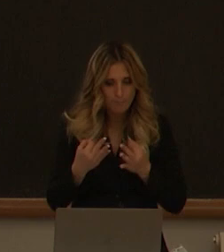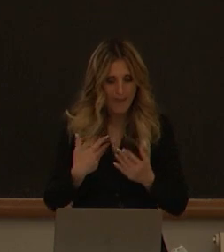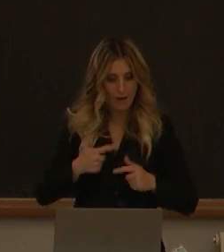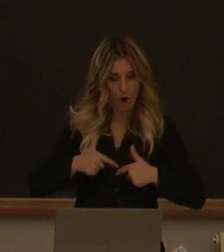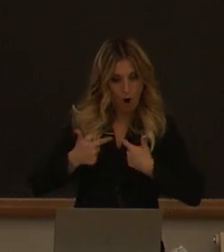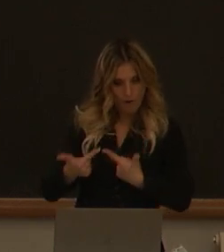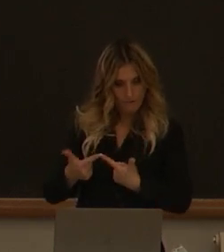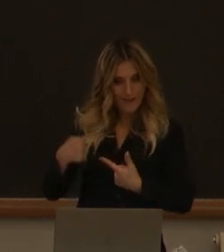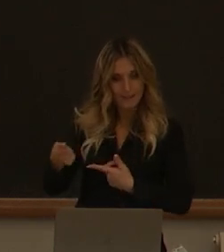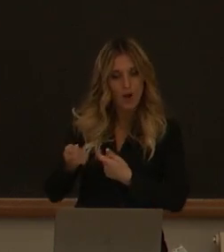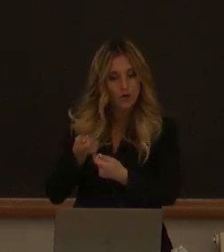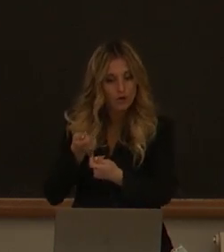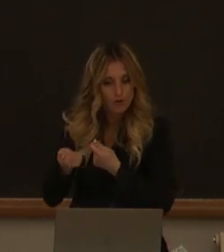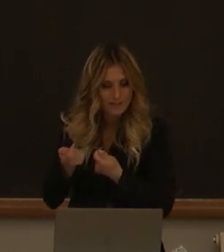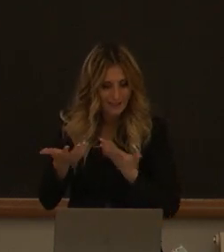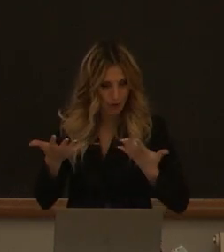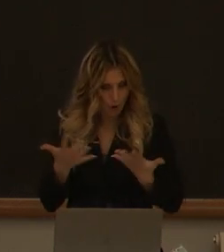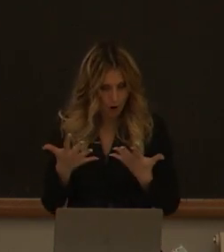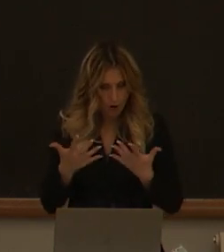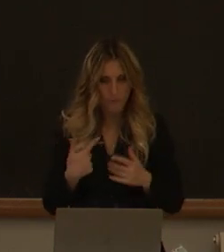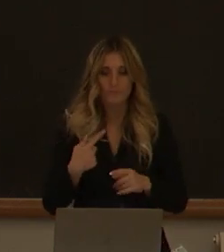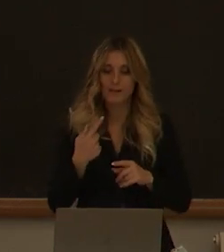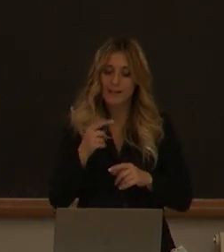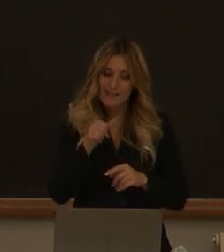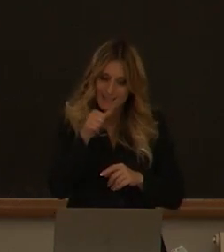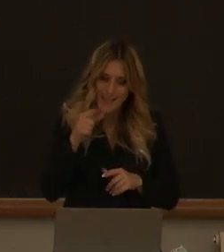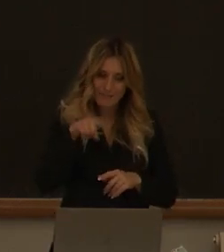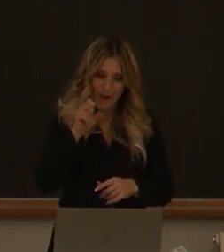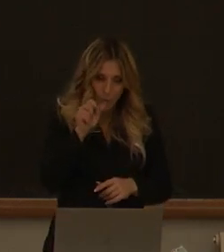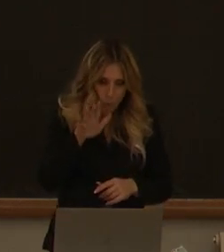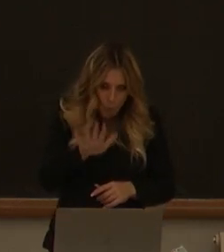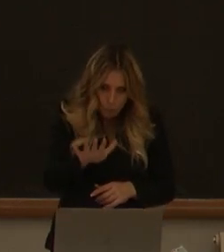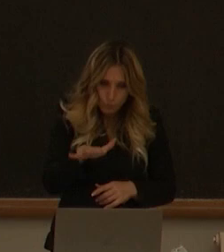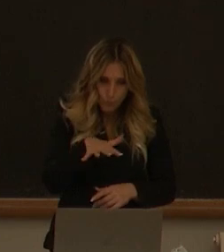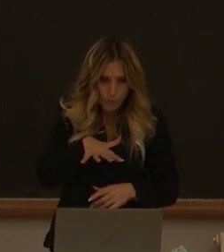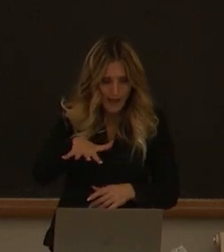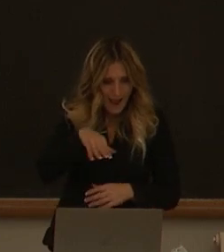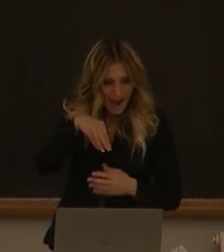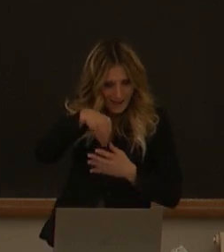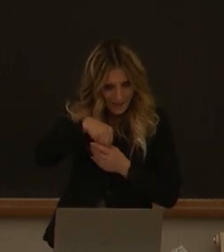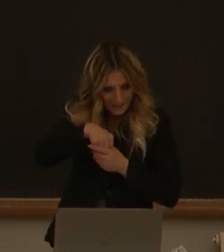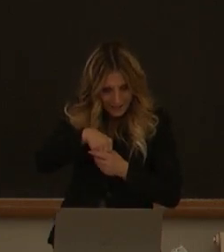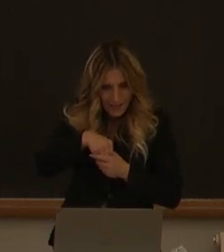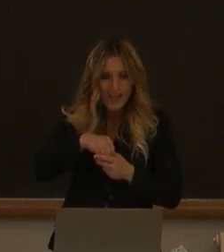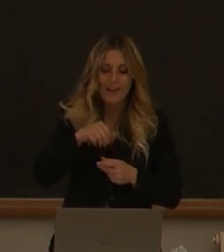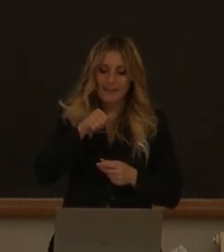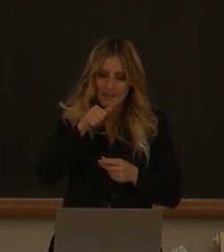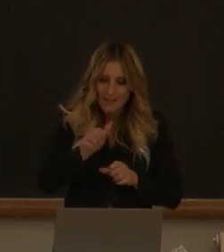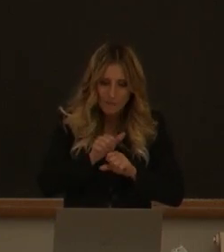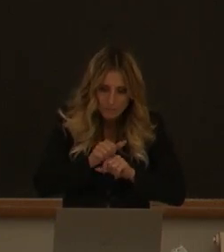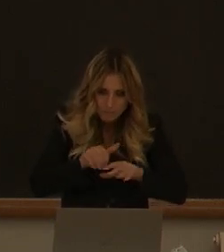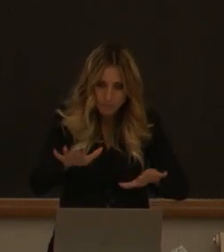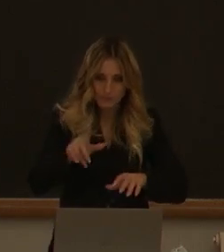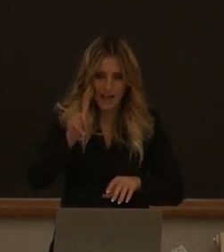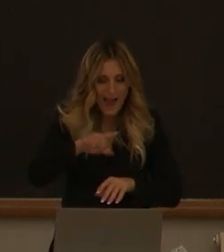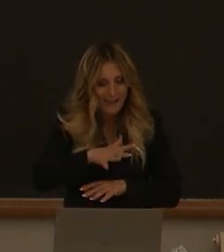gestione, fare in modo che la cultura delle aree interne di fatto sia trasmessa anche alle